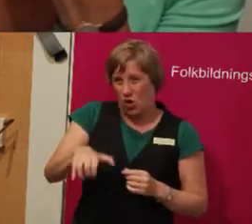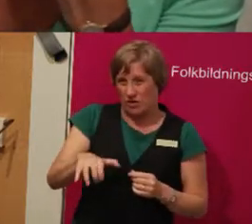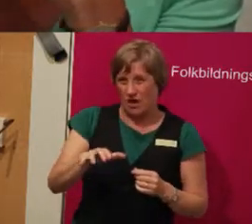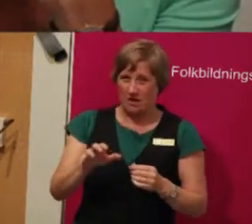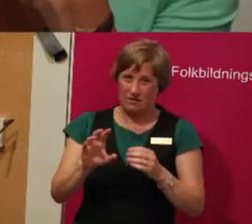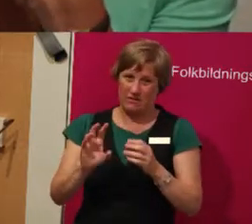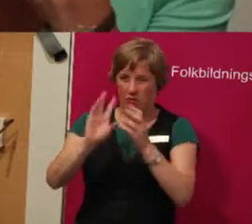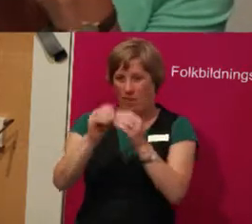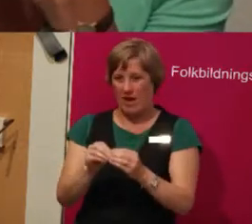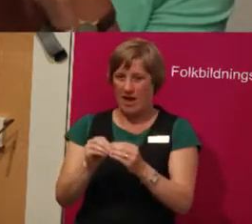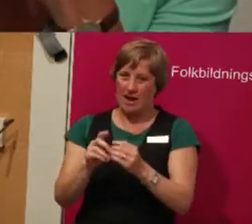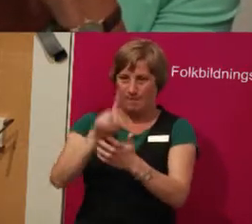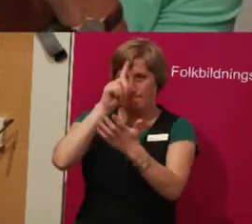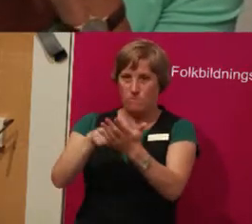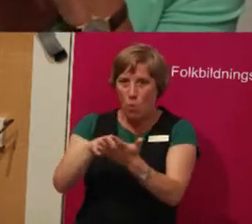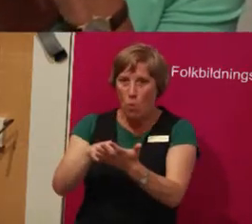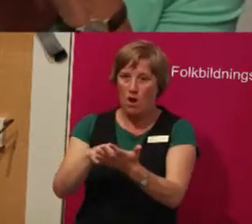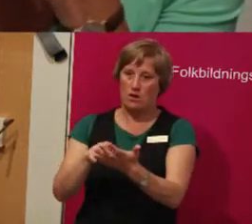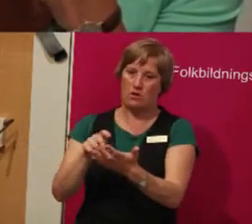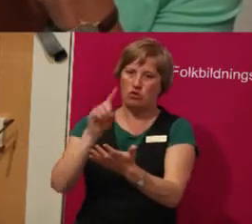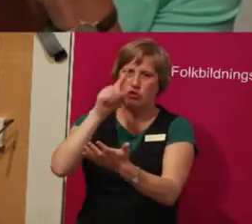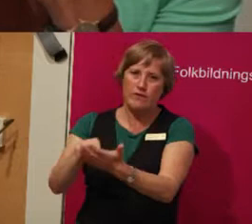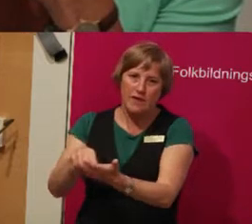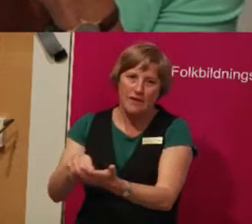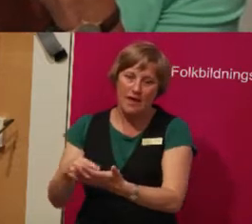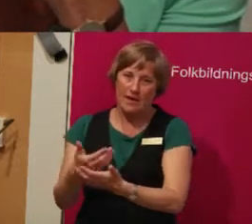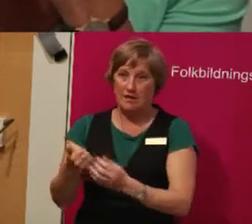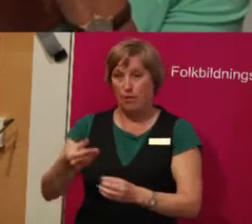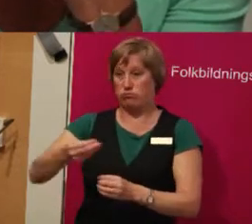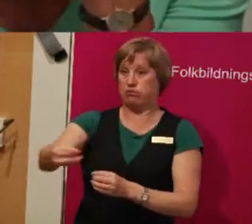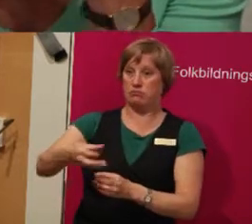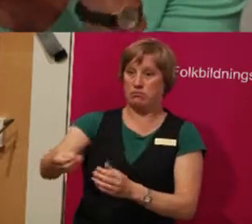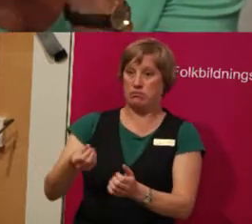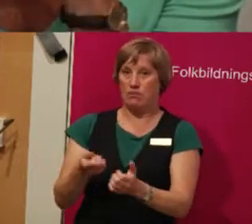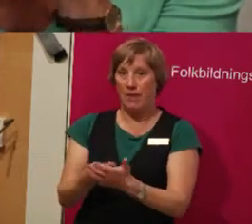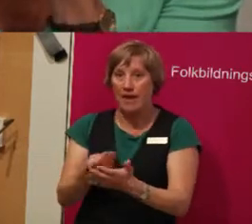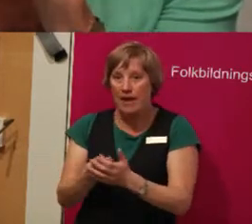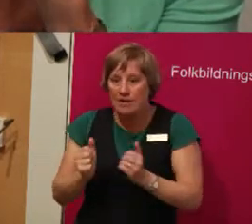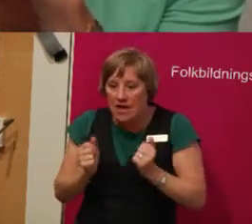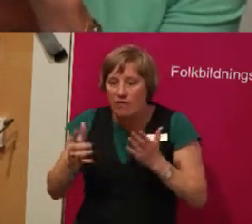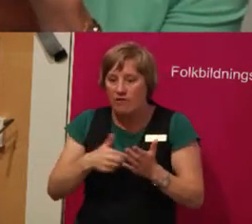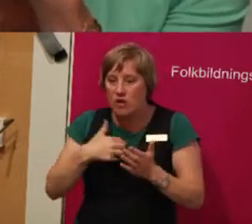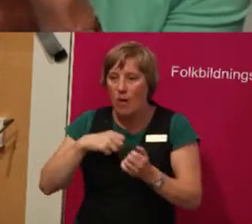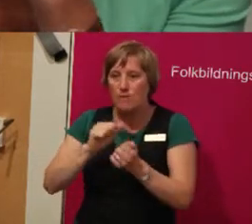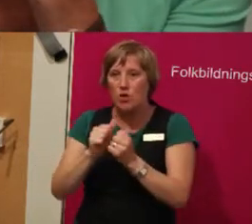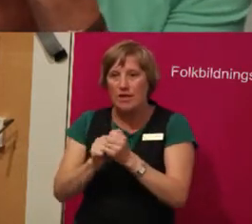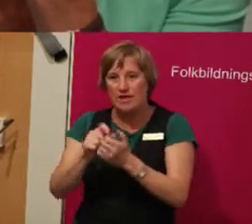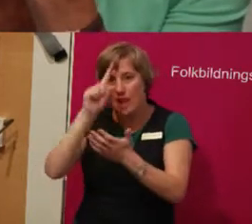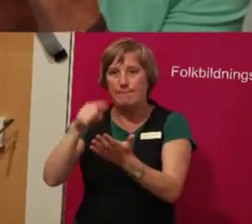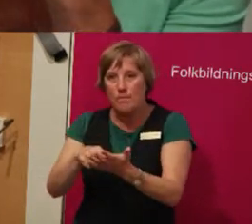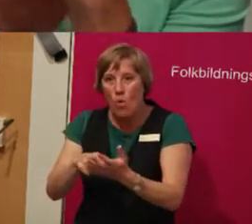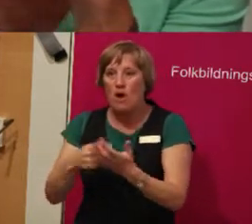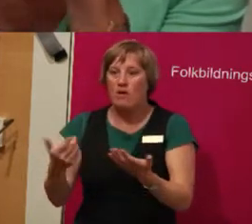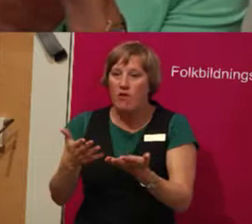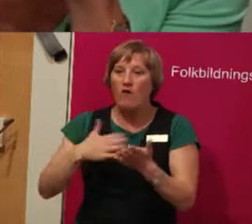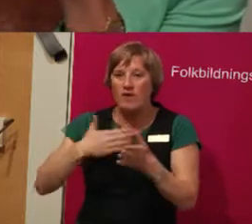mål och syfte. Så det är inte så att man bara delar ut pengarna, utan vi har ju också bestämt politiskt att det här vill vi att ni ska fokusera på. Men sen bör man inte